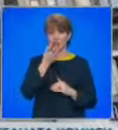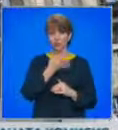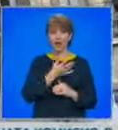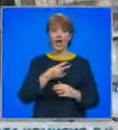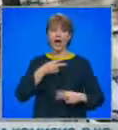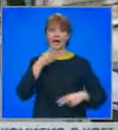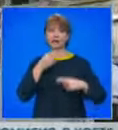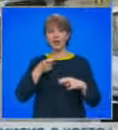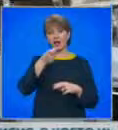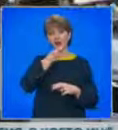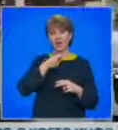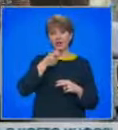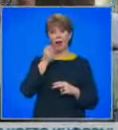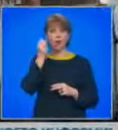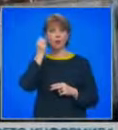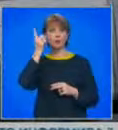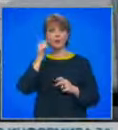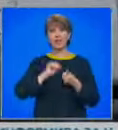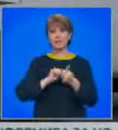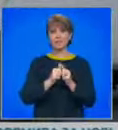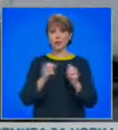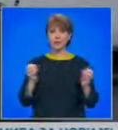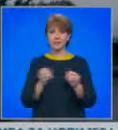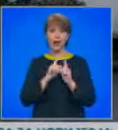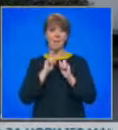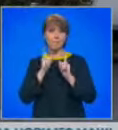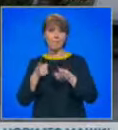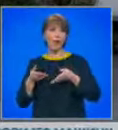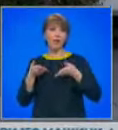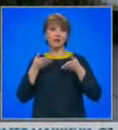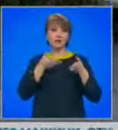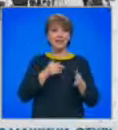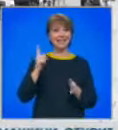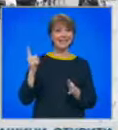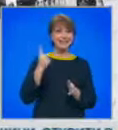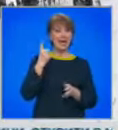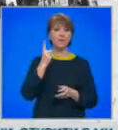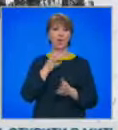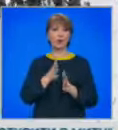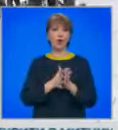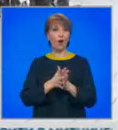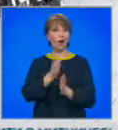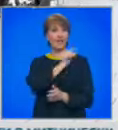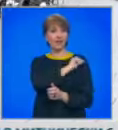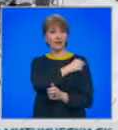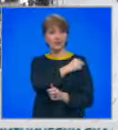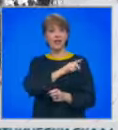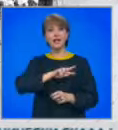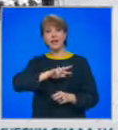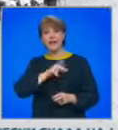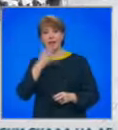Ресторанти, кафенета, културни и спортни събития вече могат да бъдат посещавани само от ваксинирани или преболедували